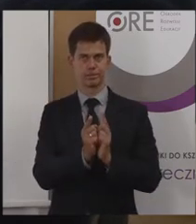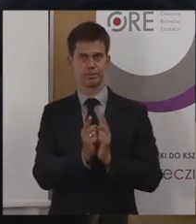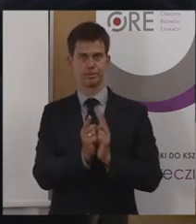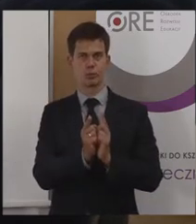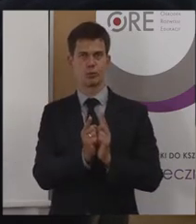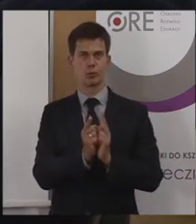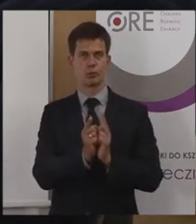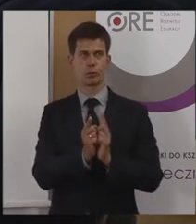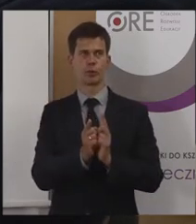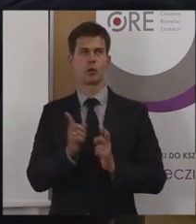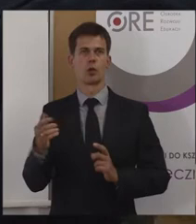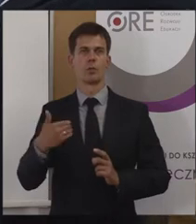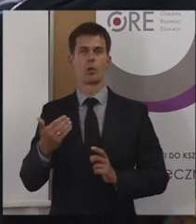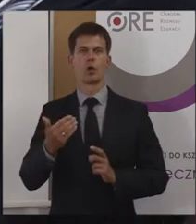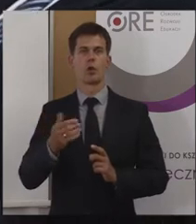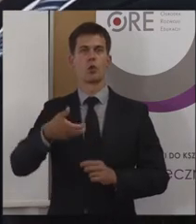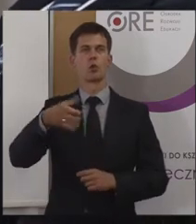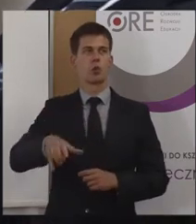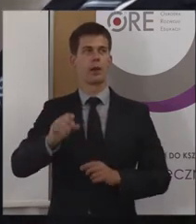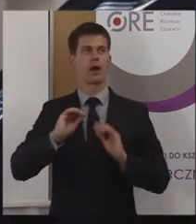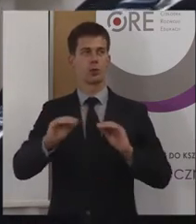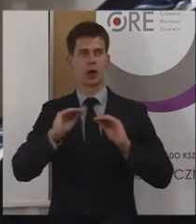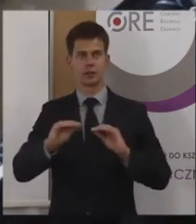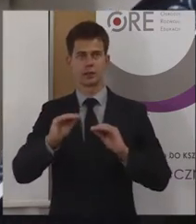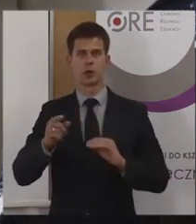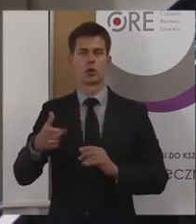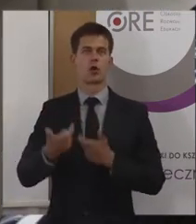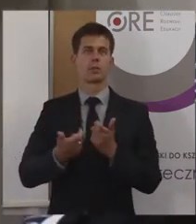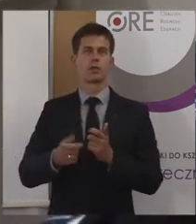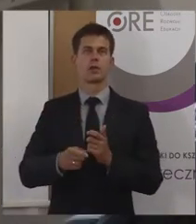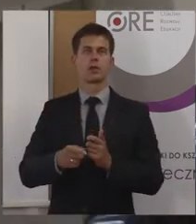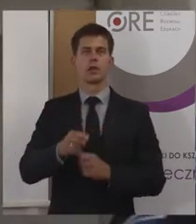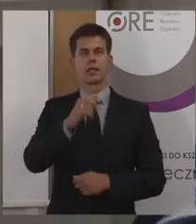w ramach grupy edukacyjnej, która przygotowuje podręczniki 1-3